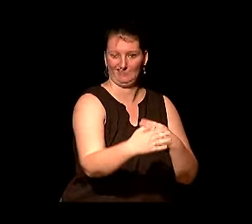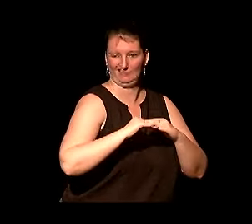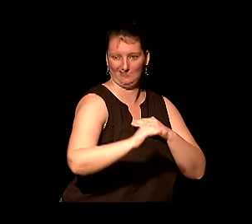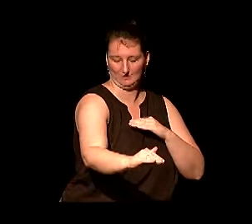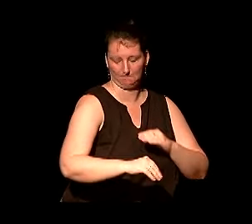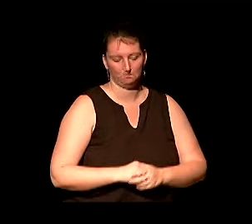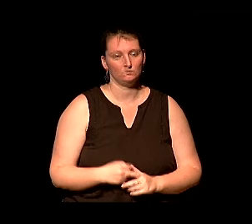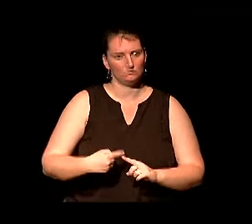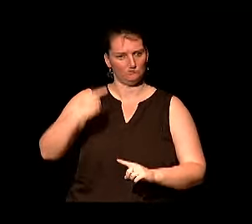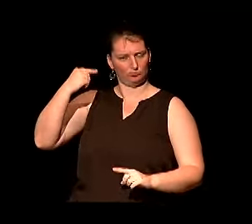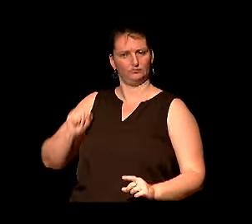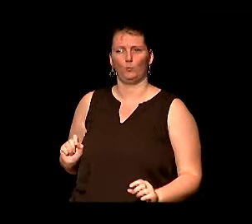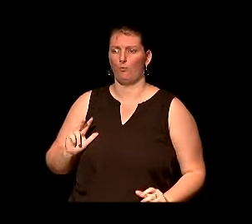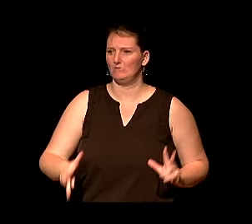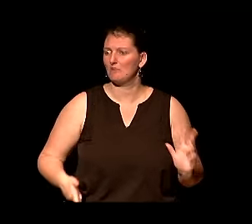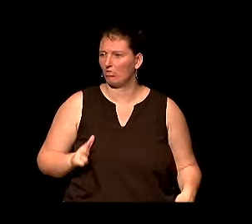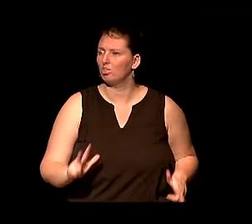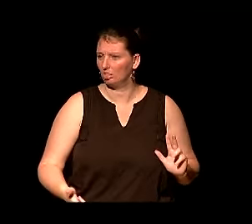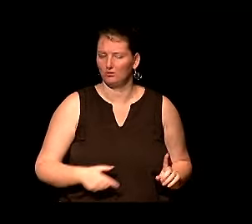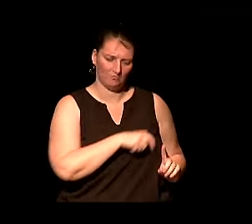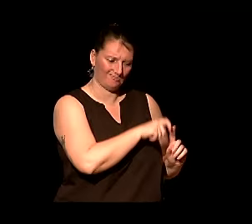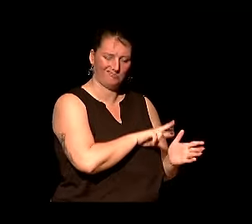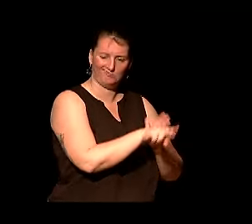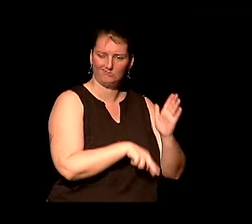précédents d'Anthony Mann, on retrouve aussi